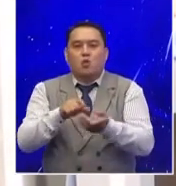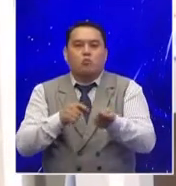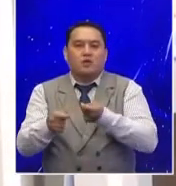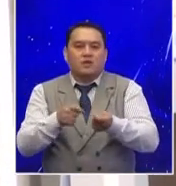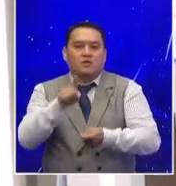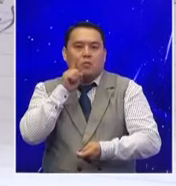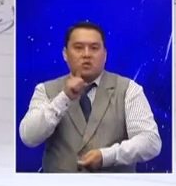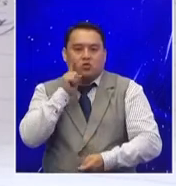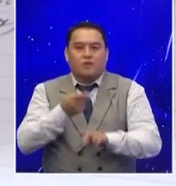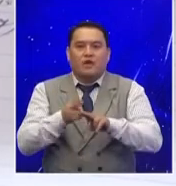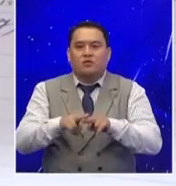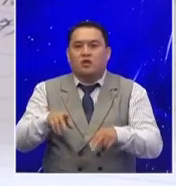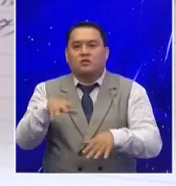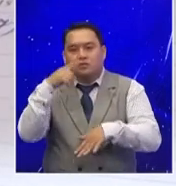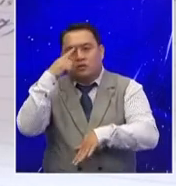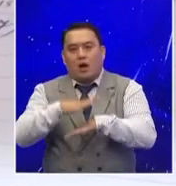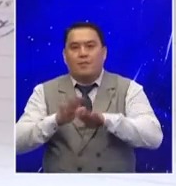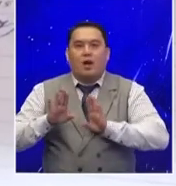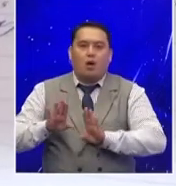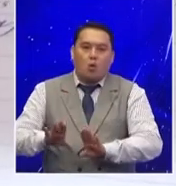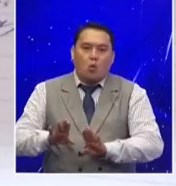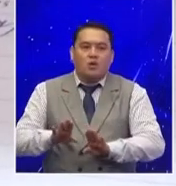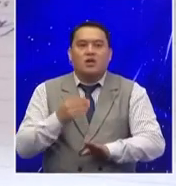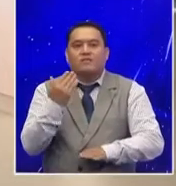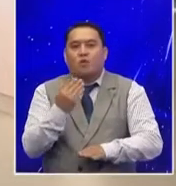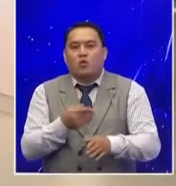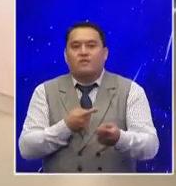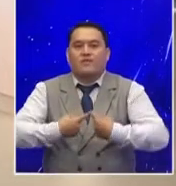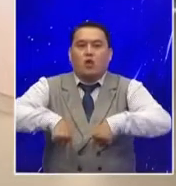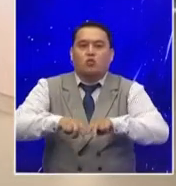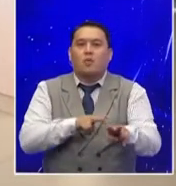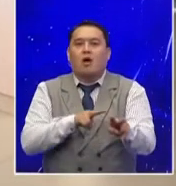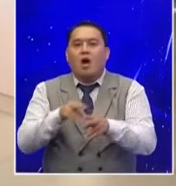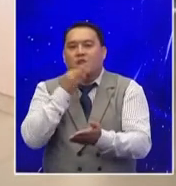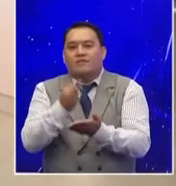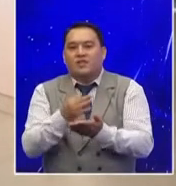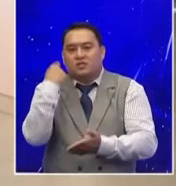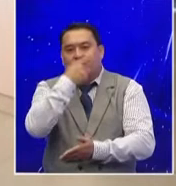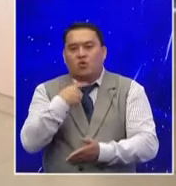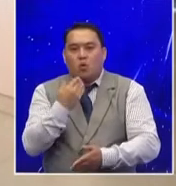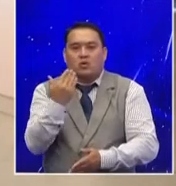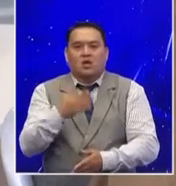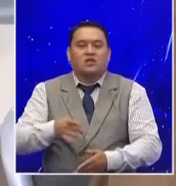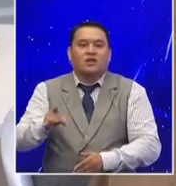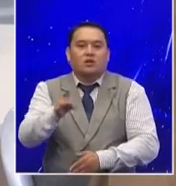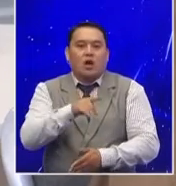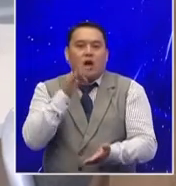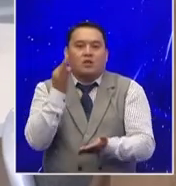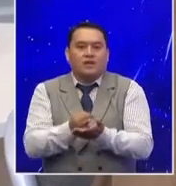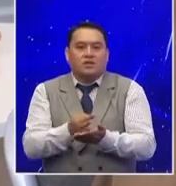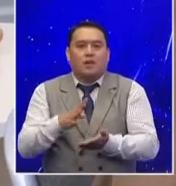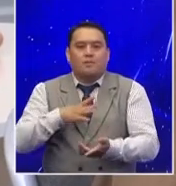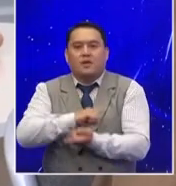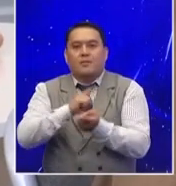управления цифровизацией. По мнению заместителя акима области, подведомственные организации, отвечающие за цифровизацию нашего региона,